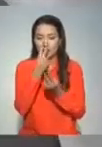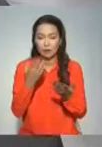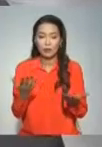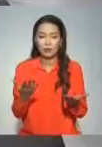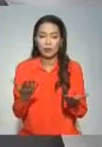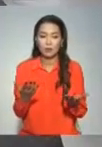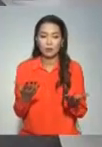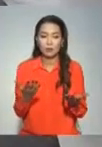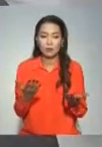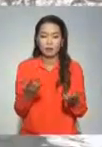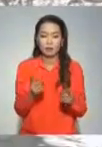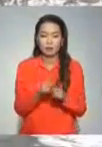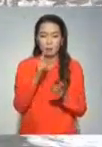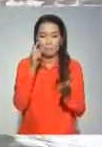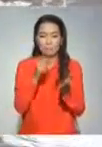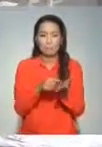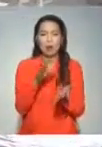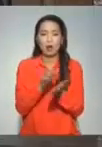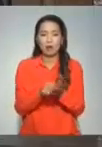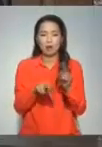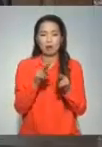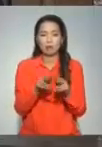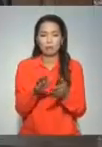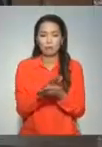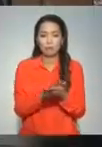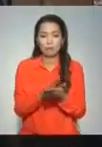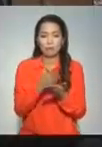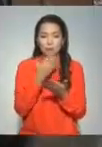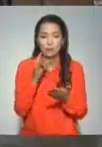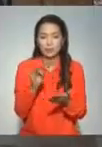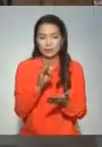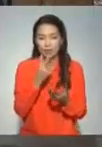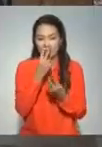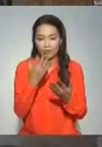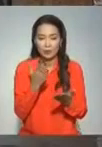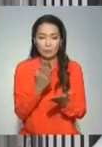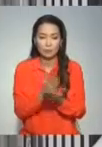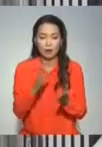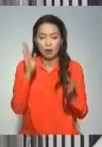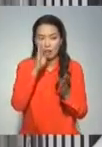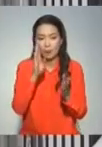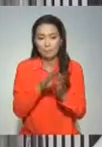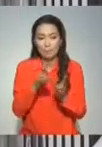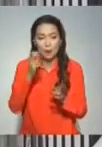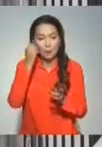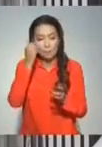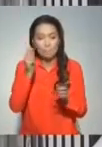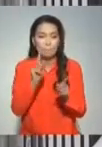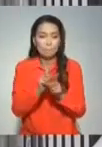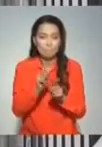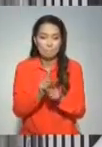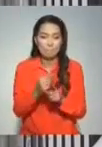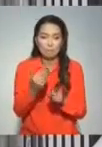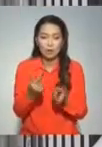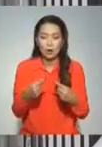конечно. Лепят, где попало. Их все равно не снесут. Дома построили близ палеонтологического природного памятника «Гусиный перелет». И